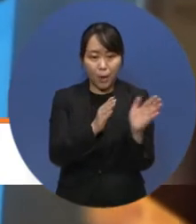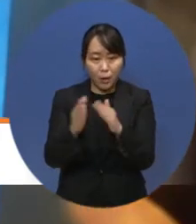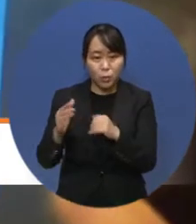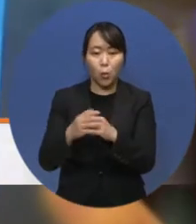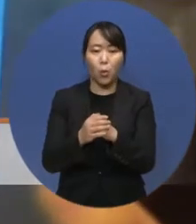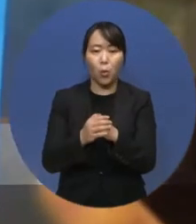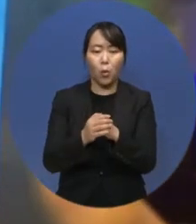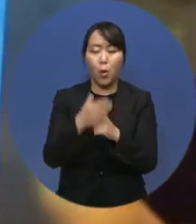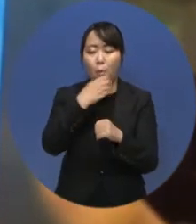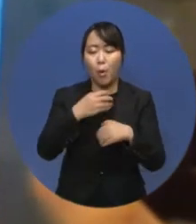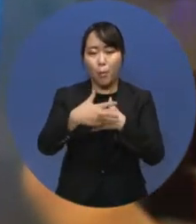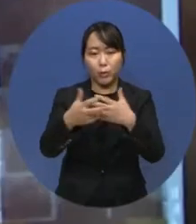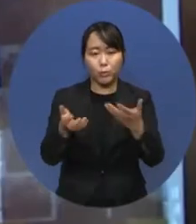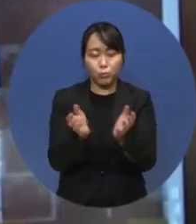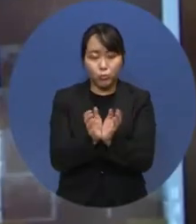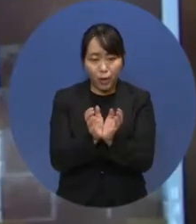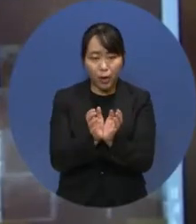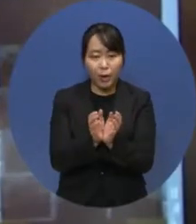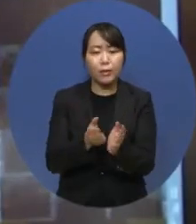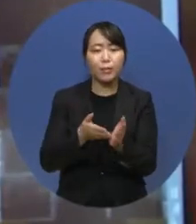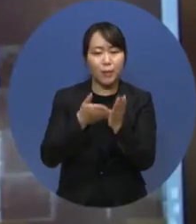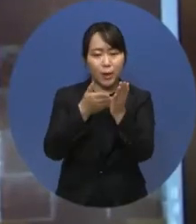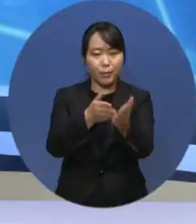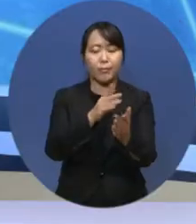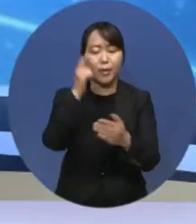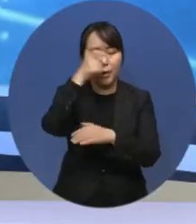건의서를 전달할 것이라는 입장을 밝혔습니다.